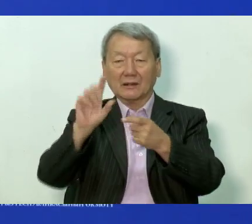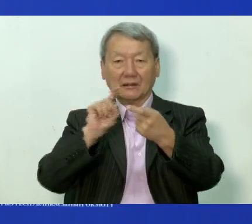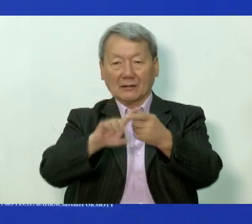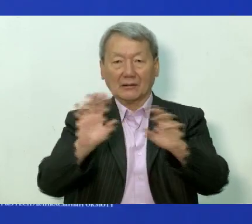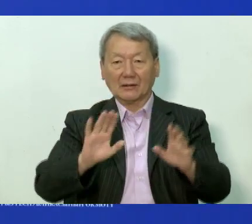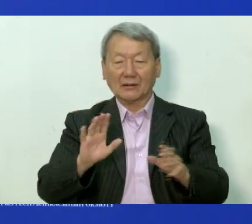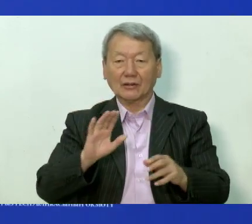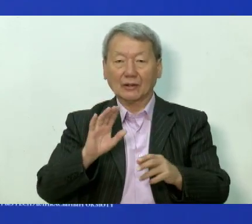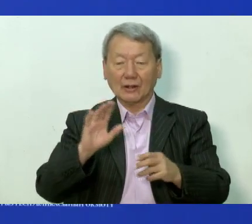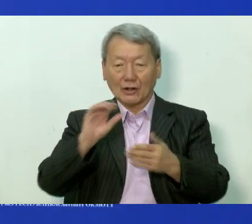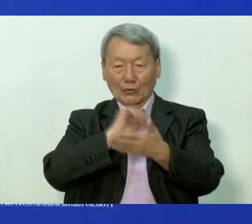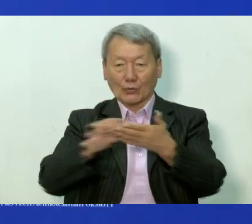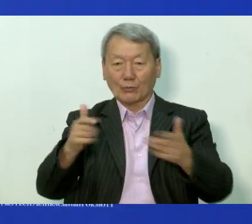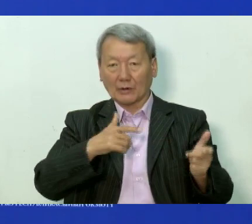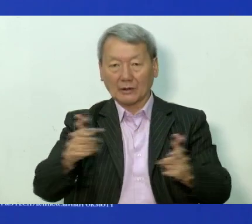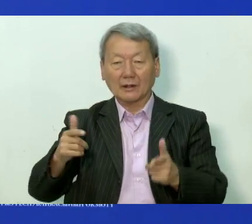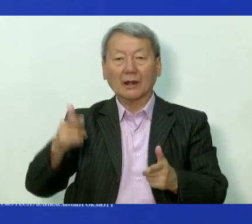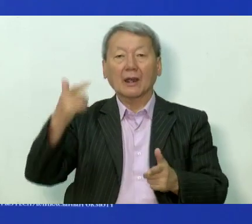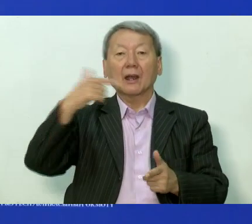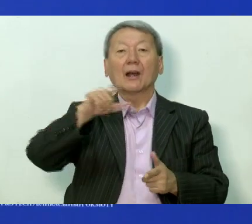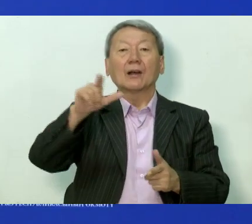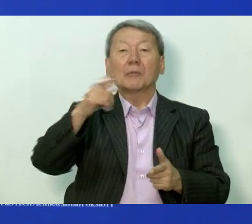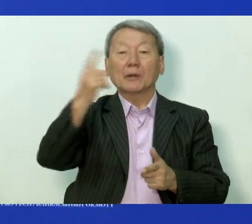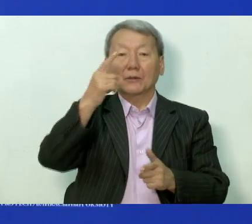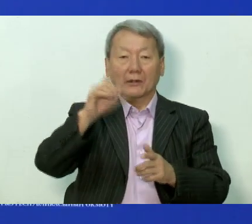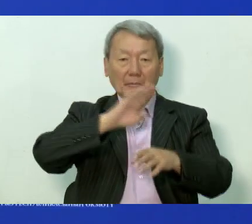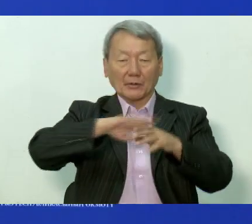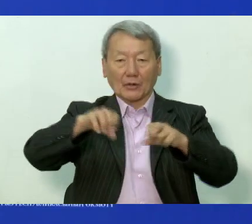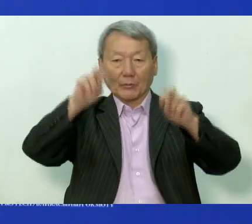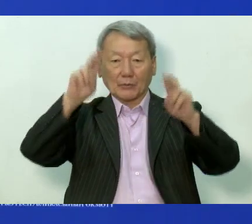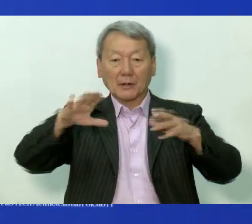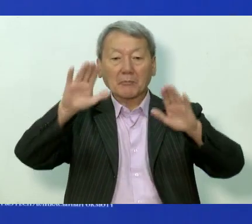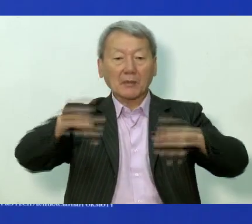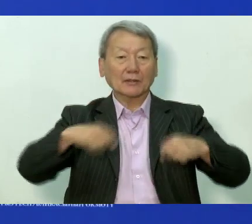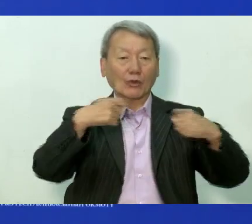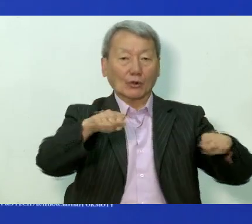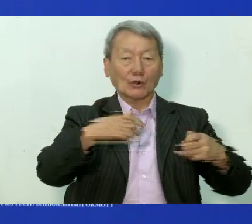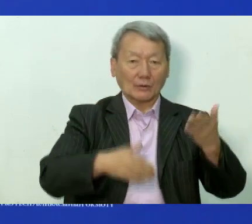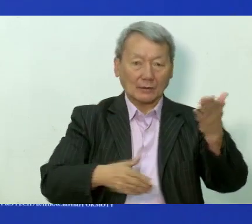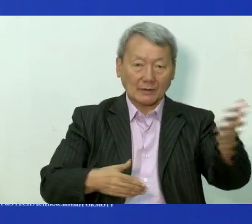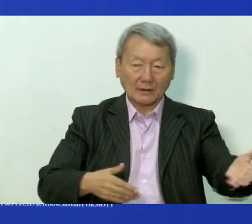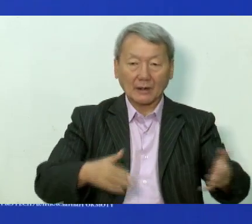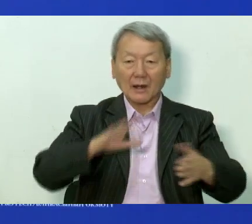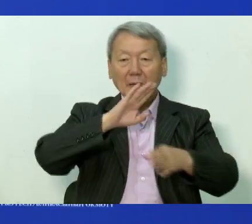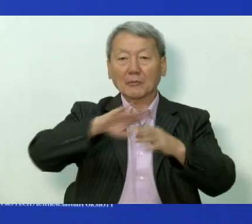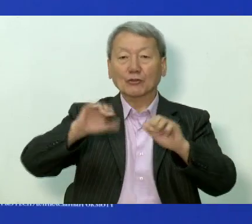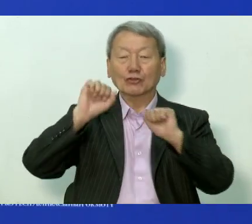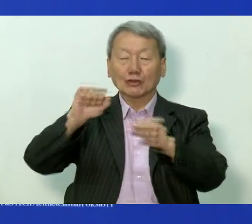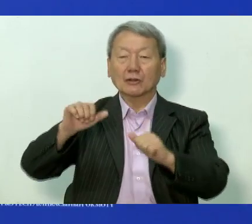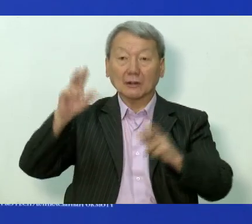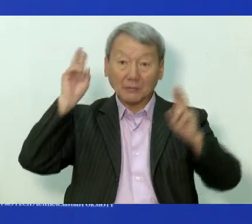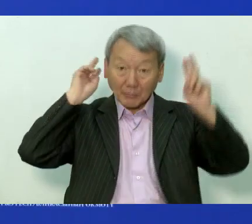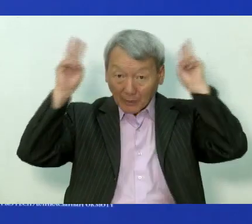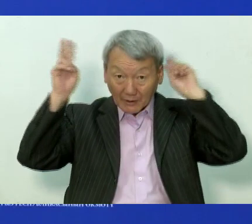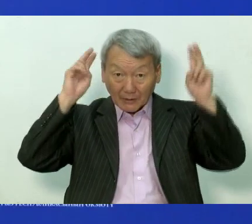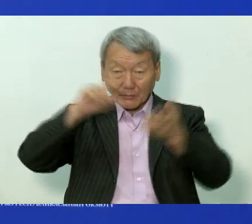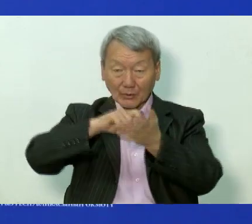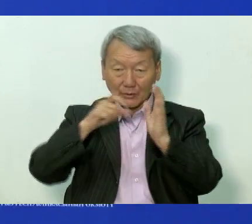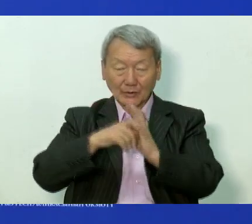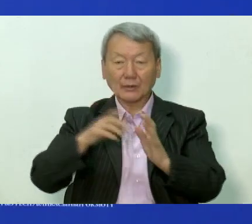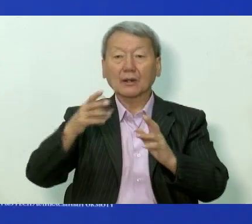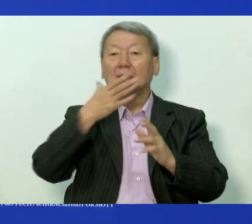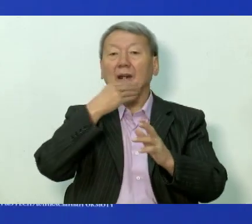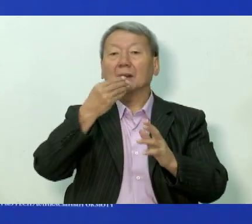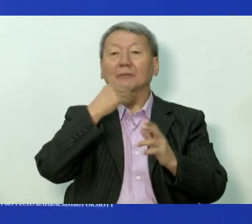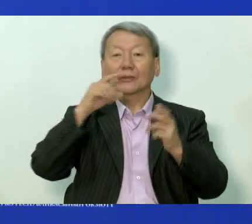инфекции. Это меры соблюдения безопасности в торговых объектах, меры безопасности парикмахерских, салонах